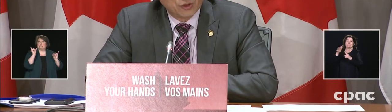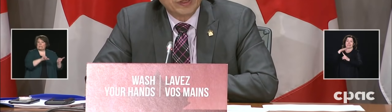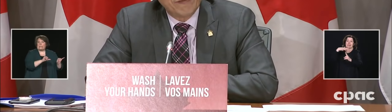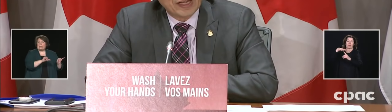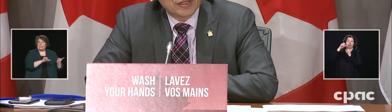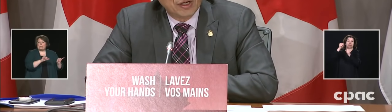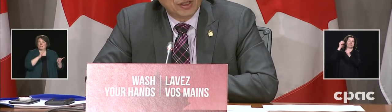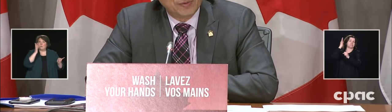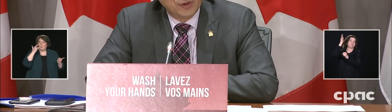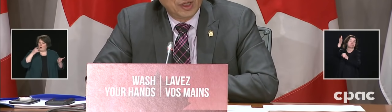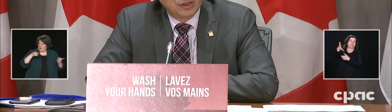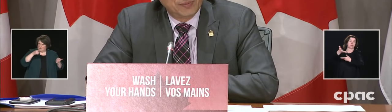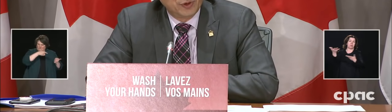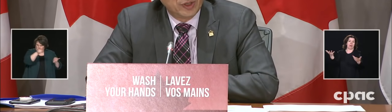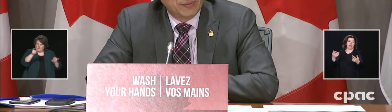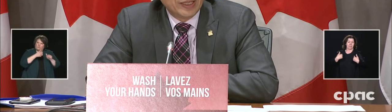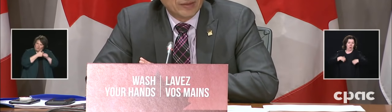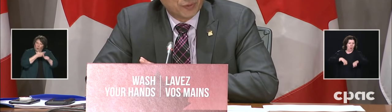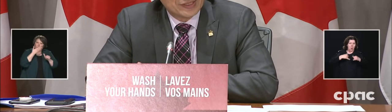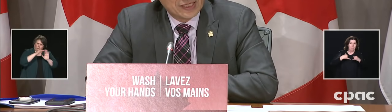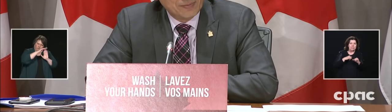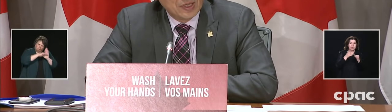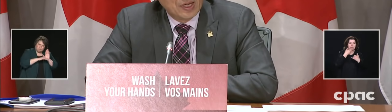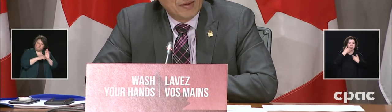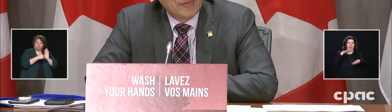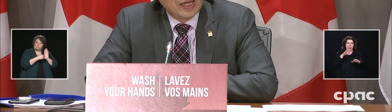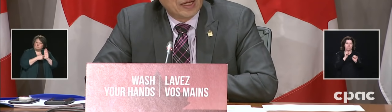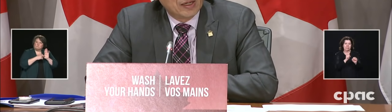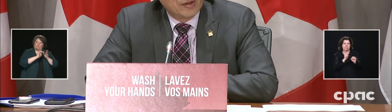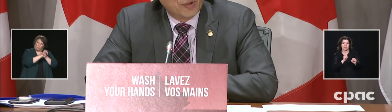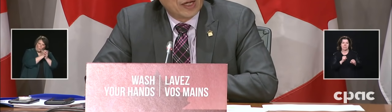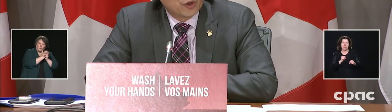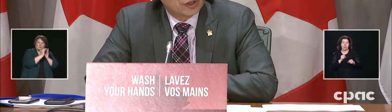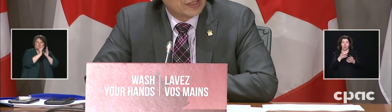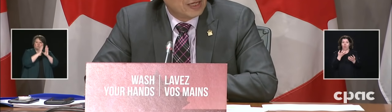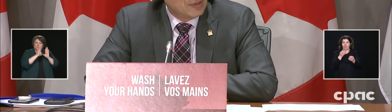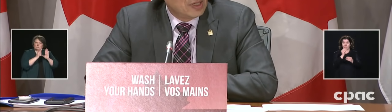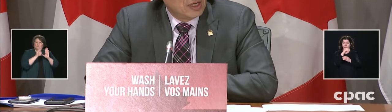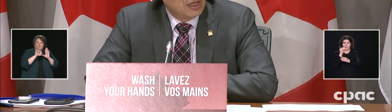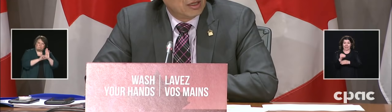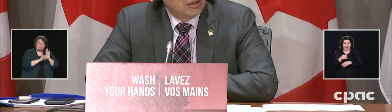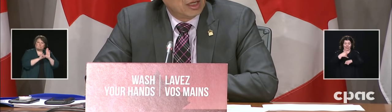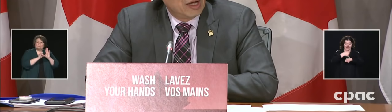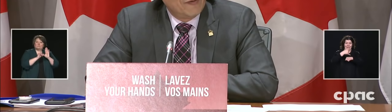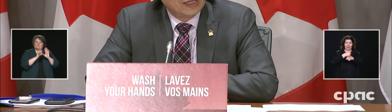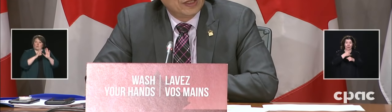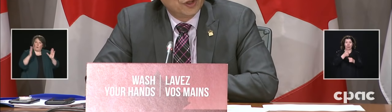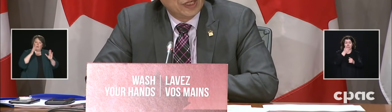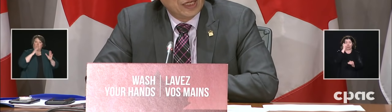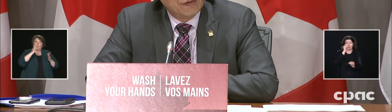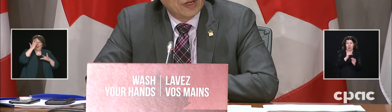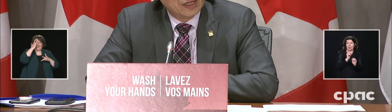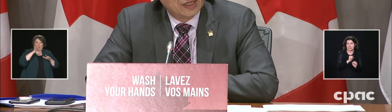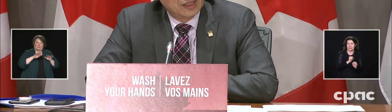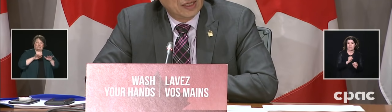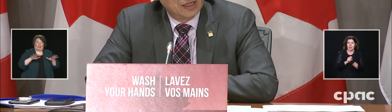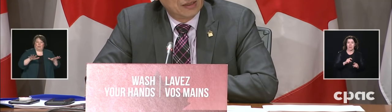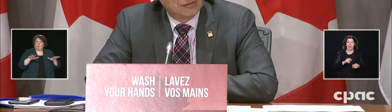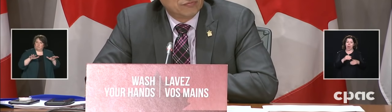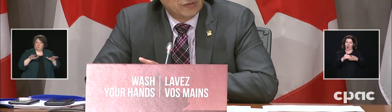le taux d'infection le plus minime possible. Mais à court terme, avec les données,